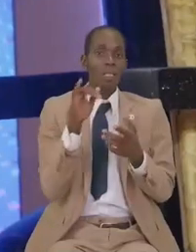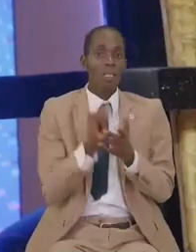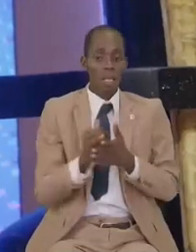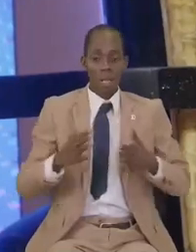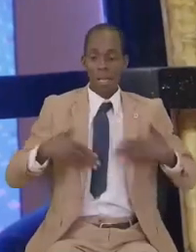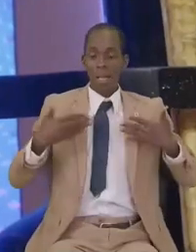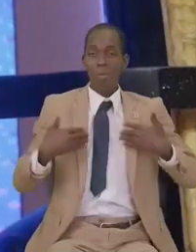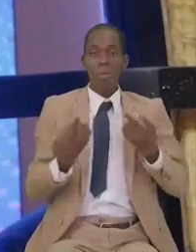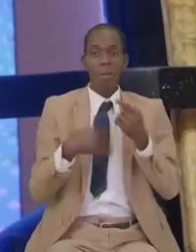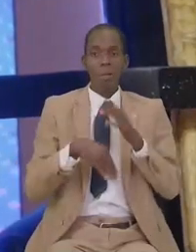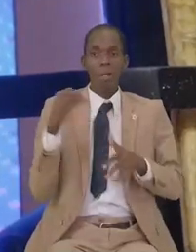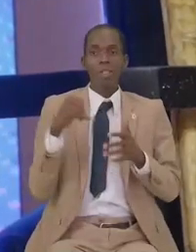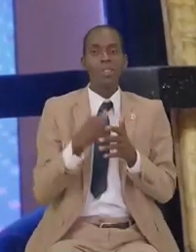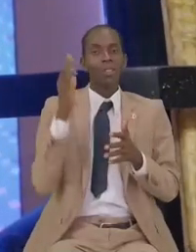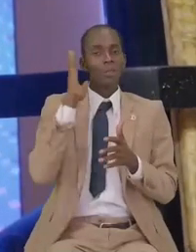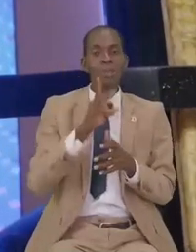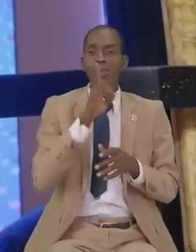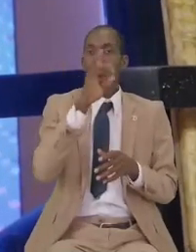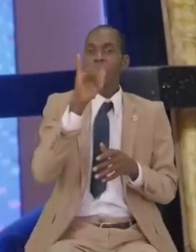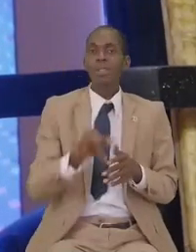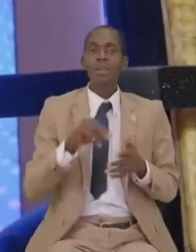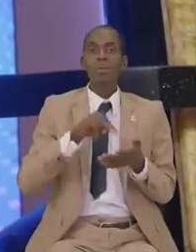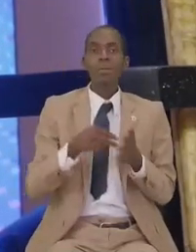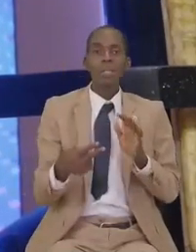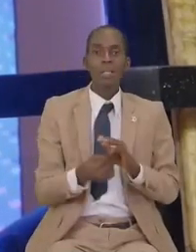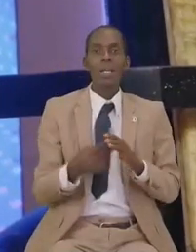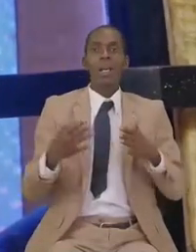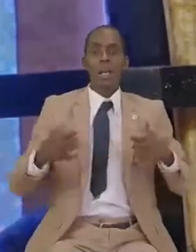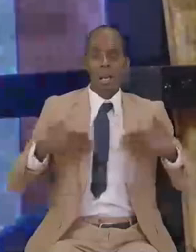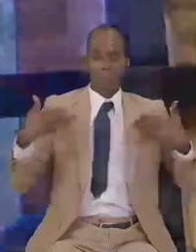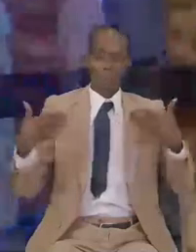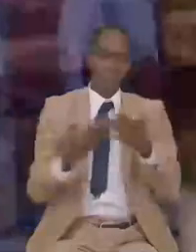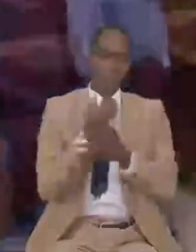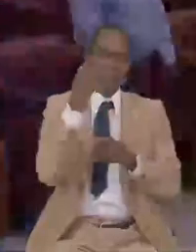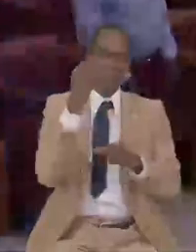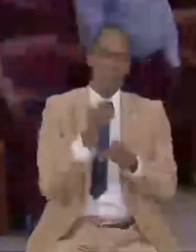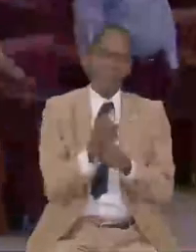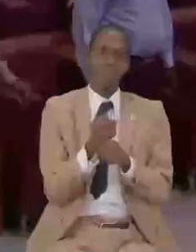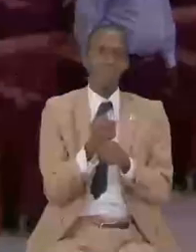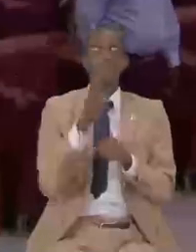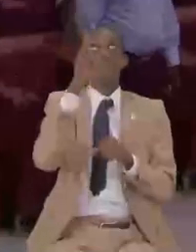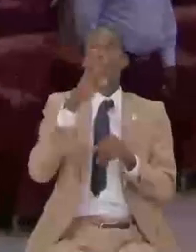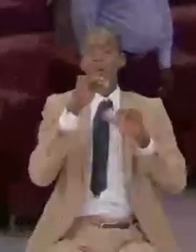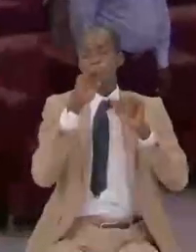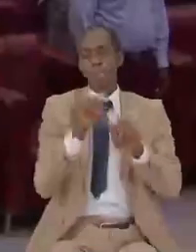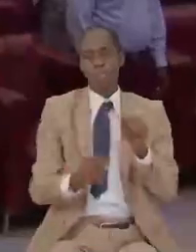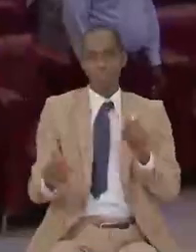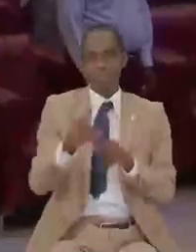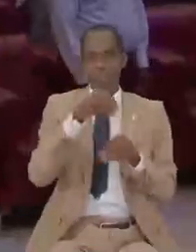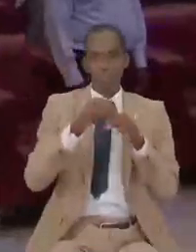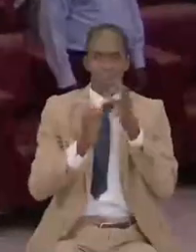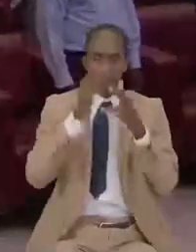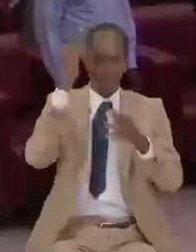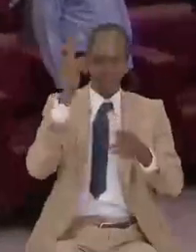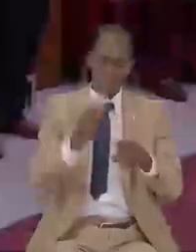mot heureux sort, la réponse sera heureuse année. Que le Seigneur vous bénisse au nom de